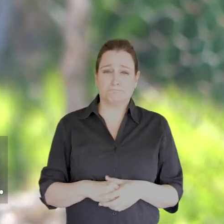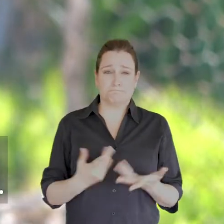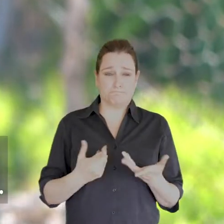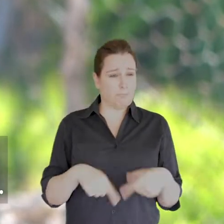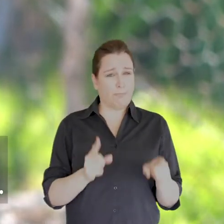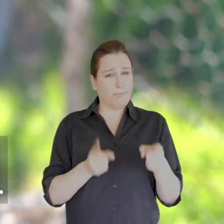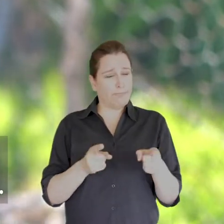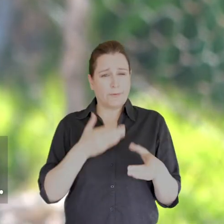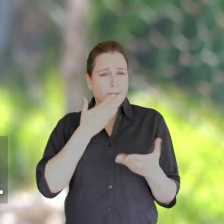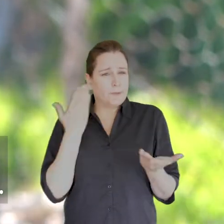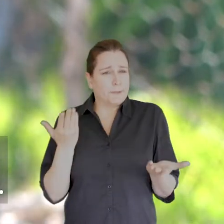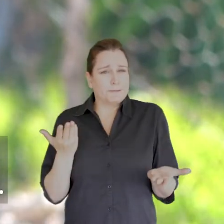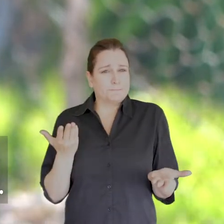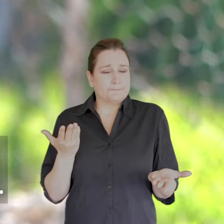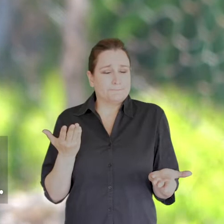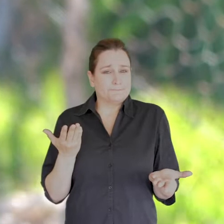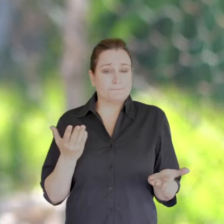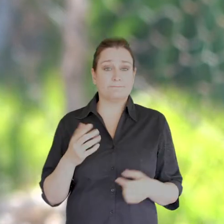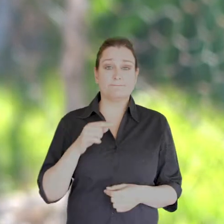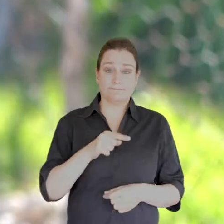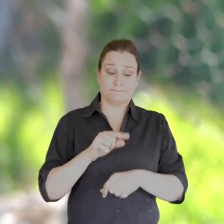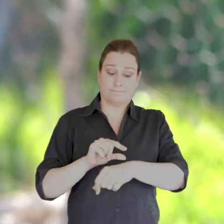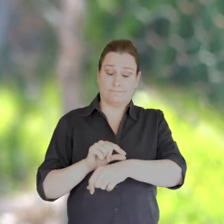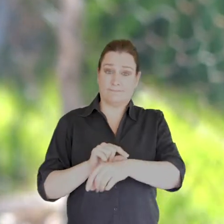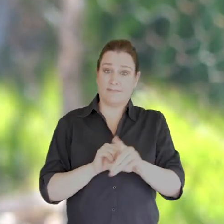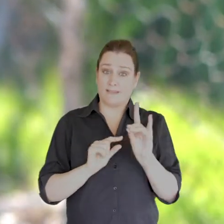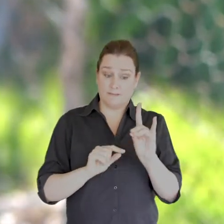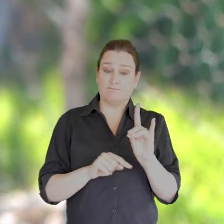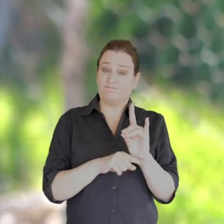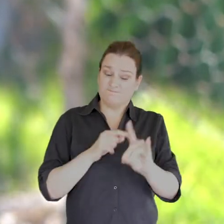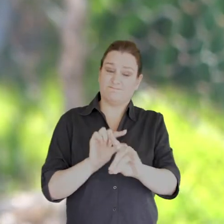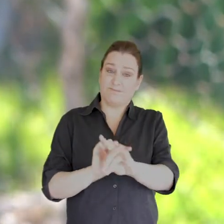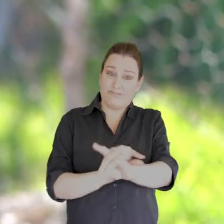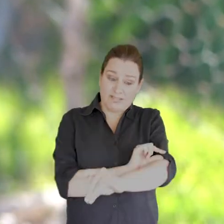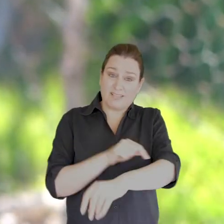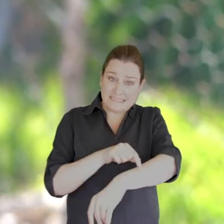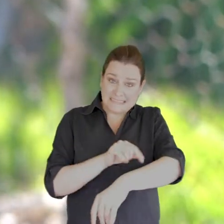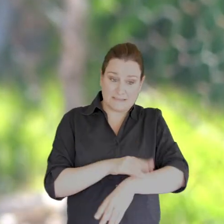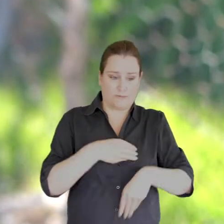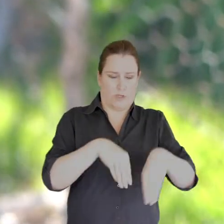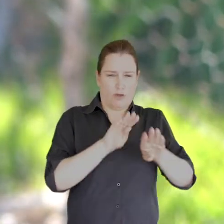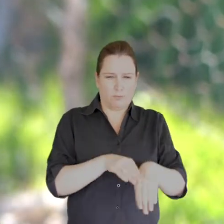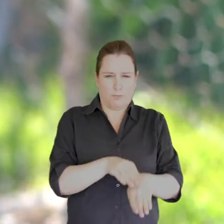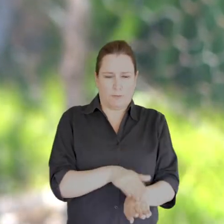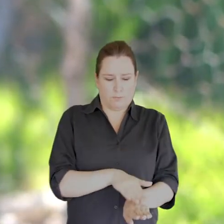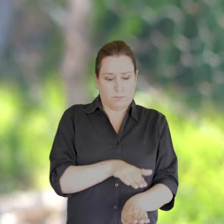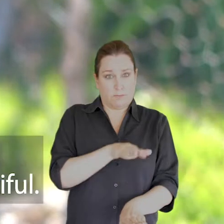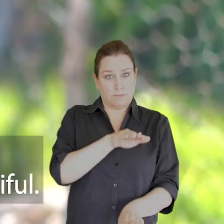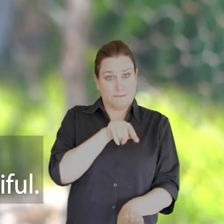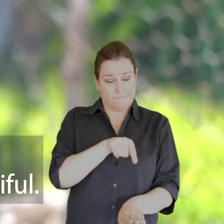niet eisterbeddens of een bed gehad. Hij heeft niet op velle geslapen. Hij heeft op velle geslapen.